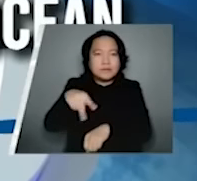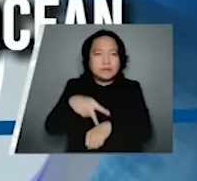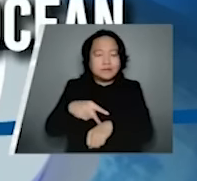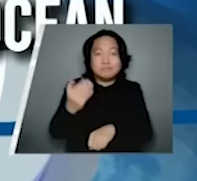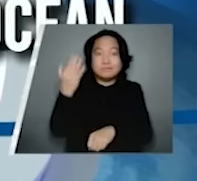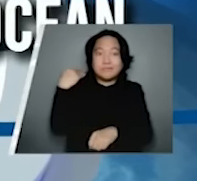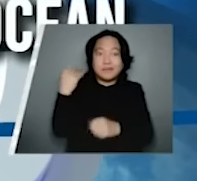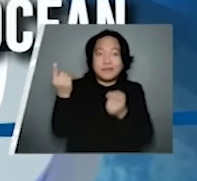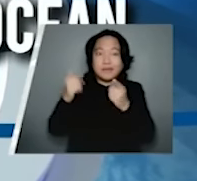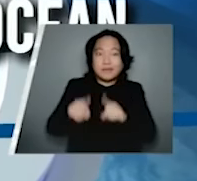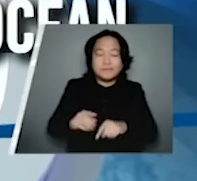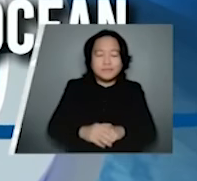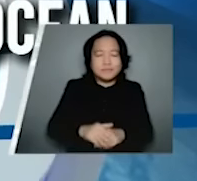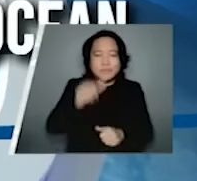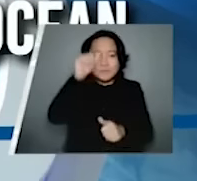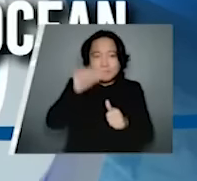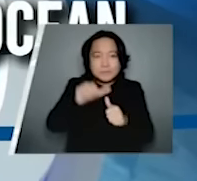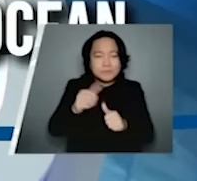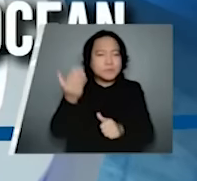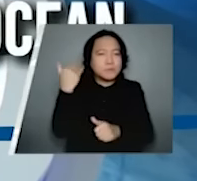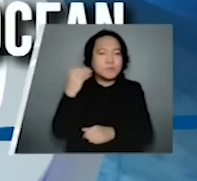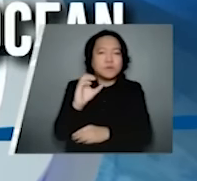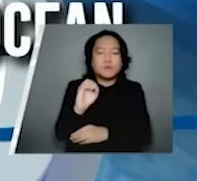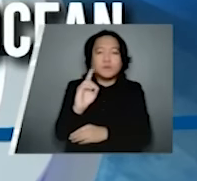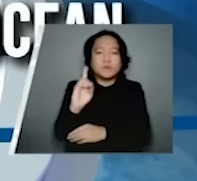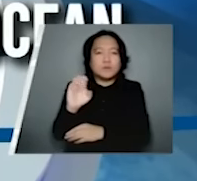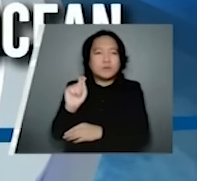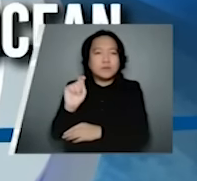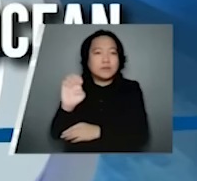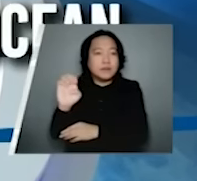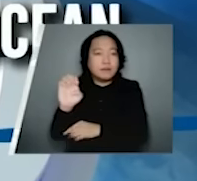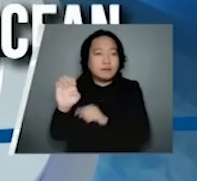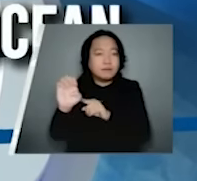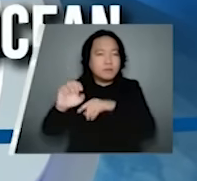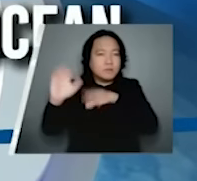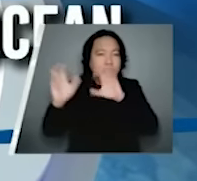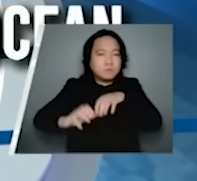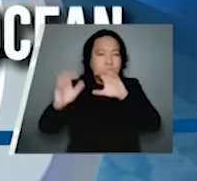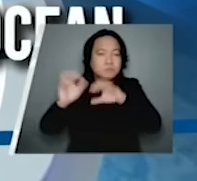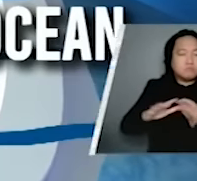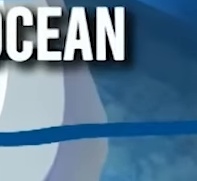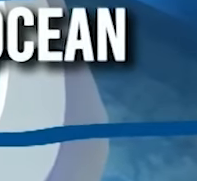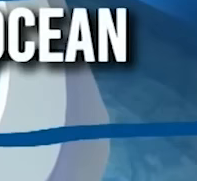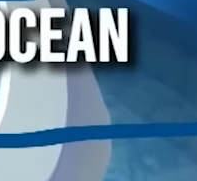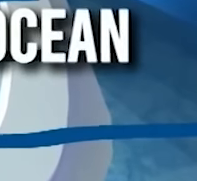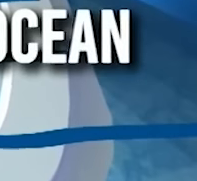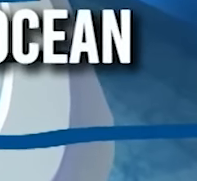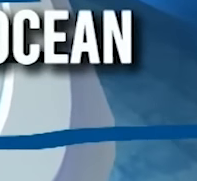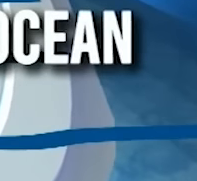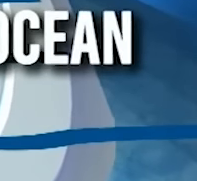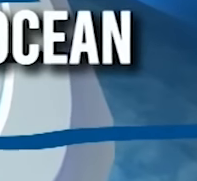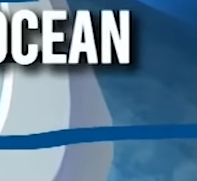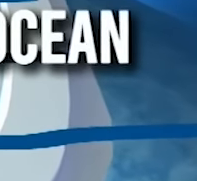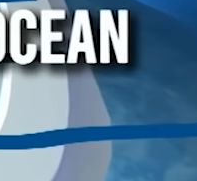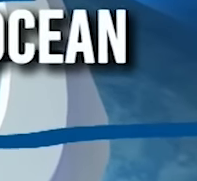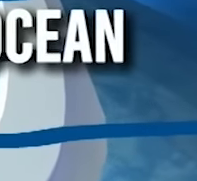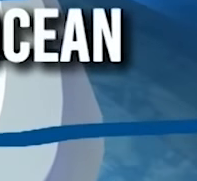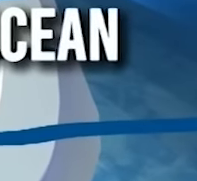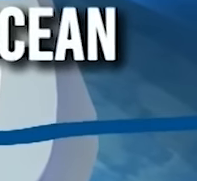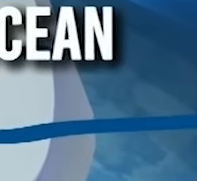mahigit 400 at nagdulot ng mahigit 17 billion pesos na pinsala sa agrikultura. Ang tsansa po ng La Nina at